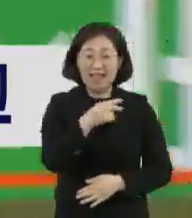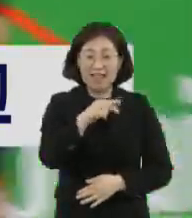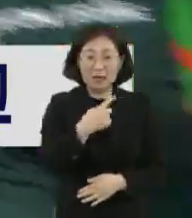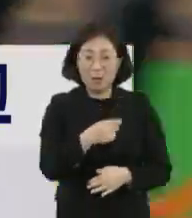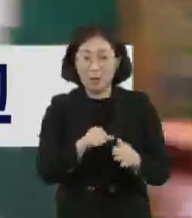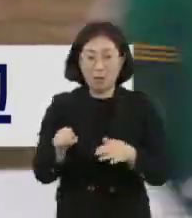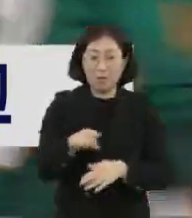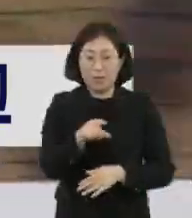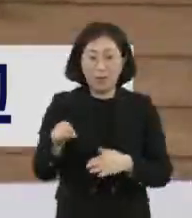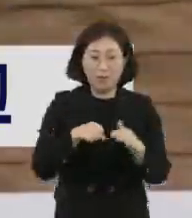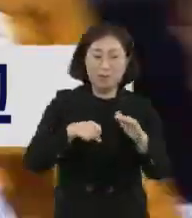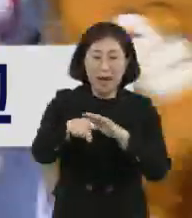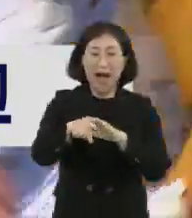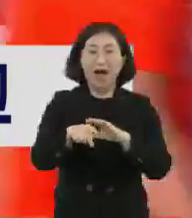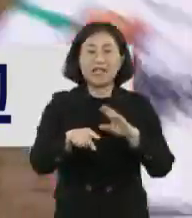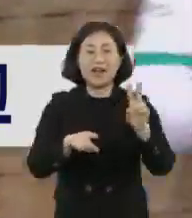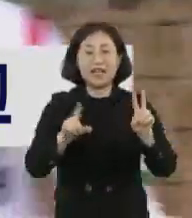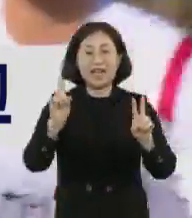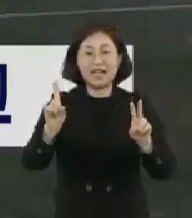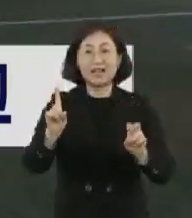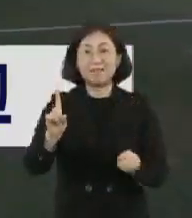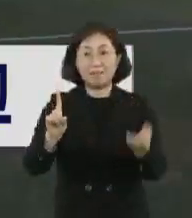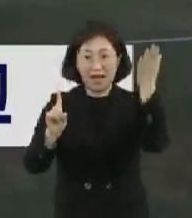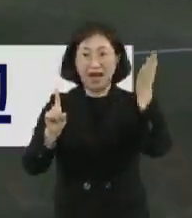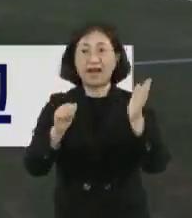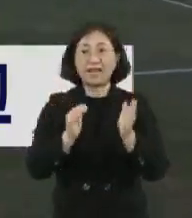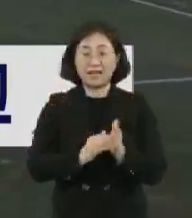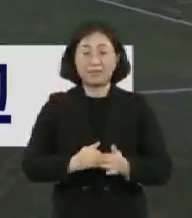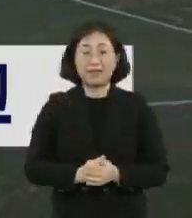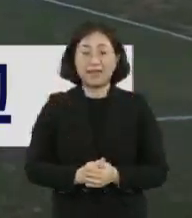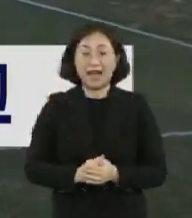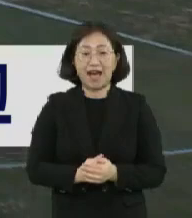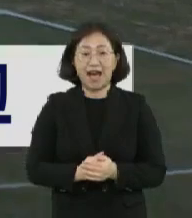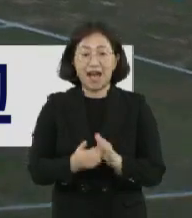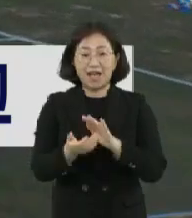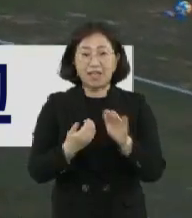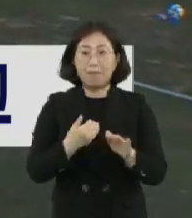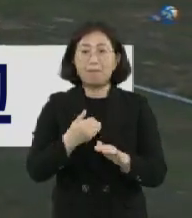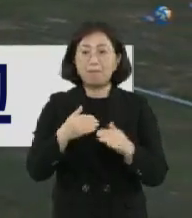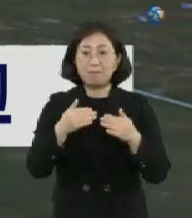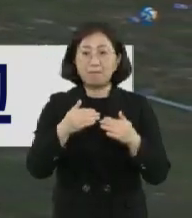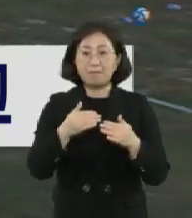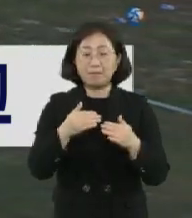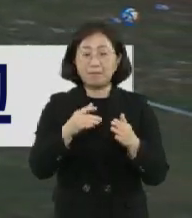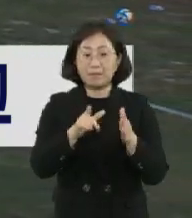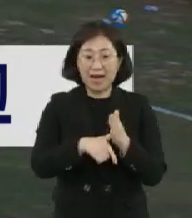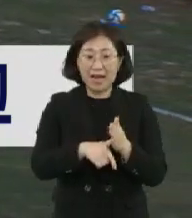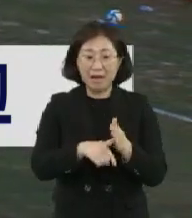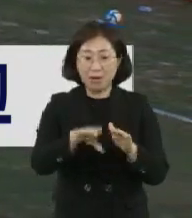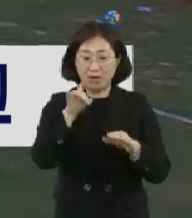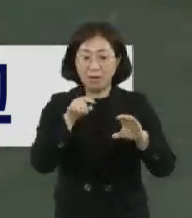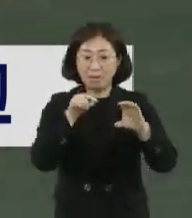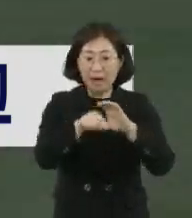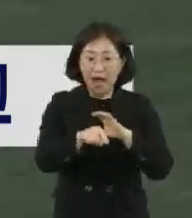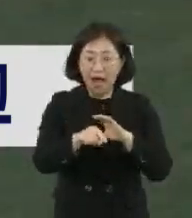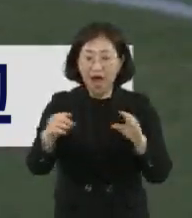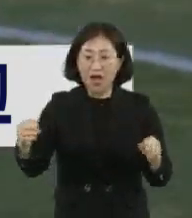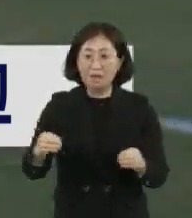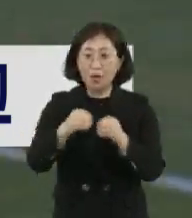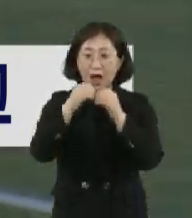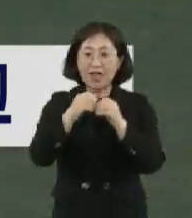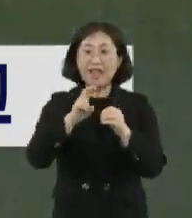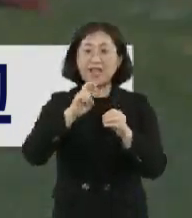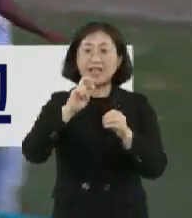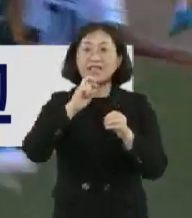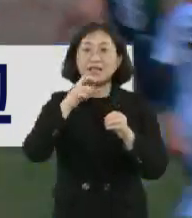힘입어 2-1 승리를 거뒀습니다. 레안드로는 전반 5분 페널티킥으로 선취골을 올린 데 이어 동점 상황이던